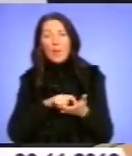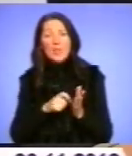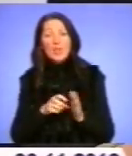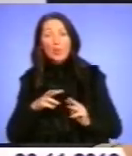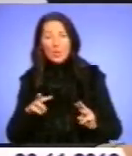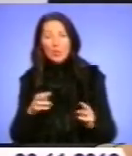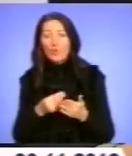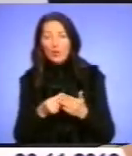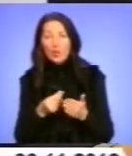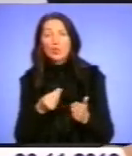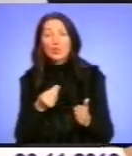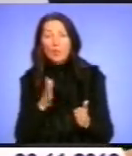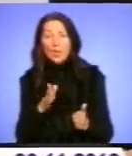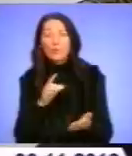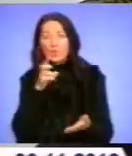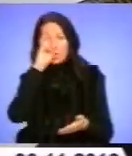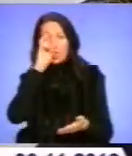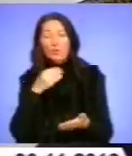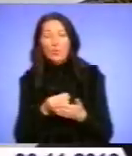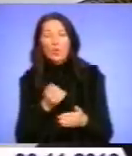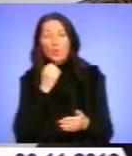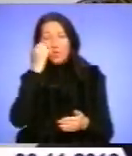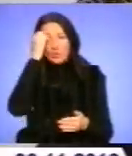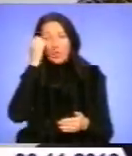буде даної програми з державного бюджету. Завдяки